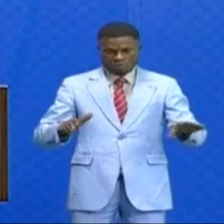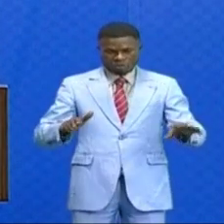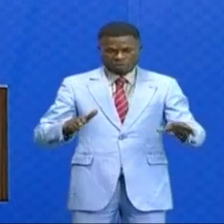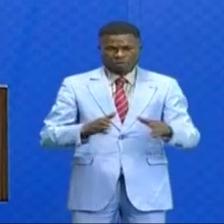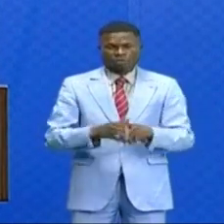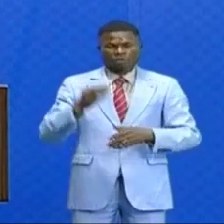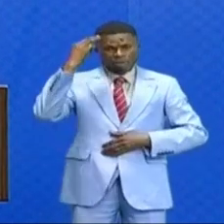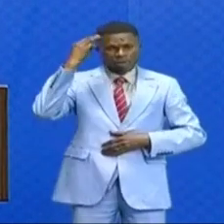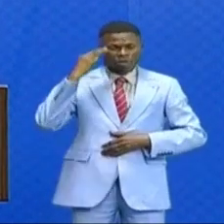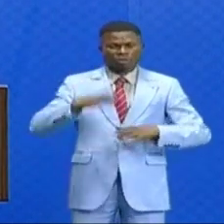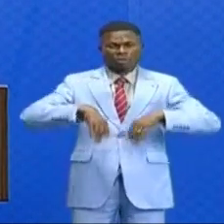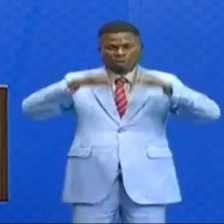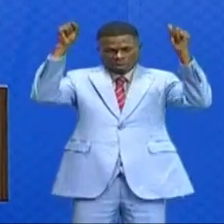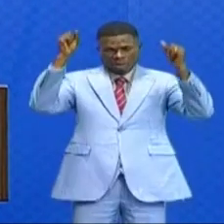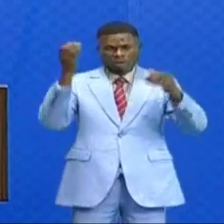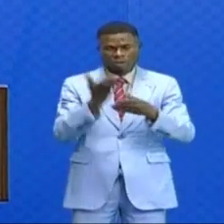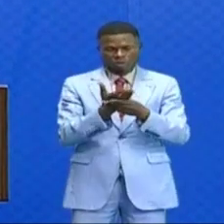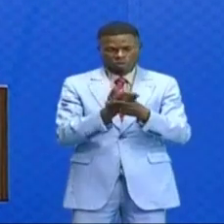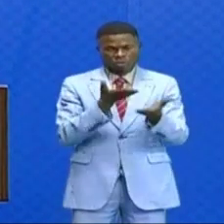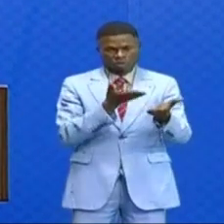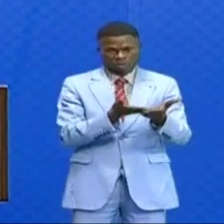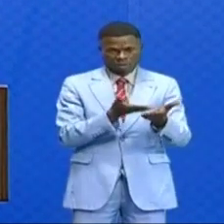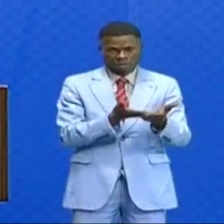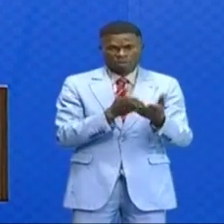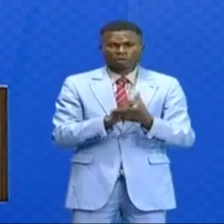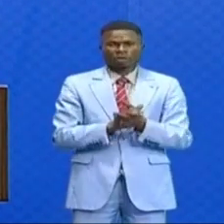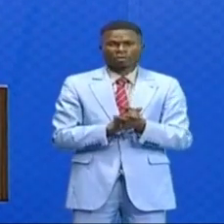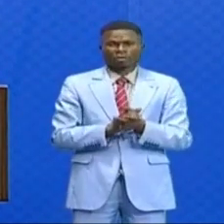le Conseil a adopté ces dossiers.